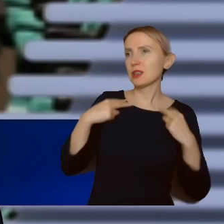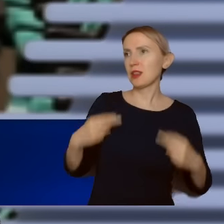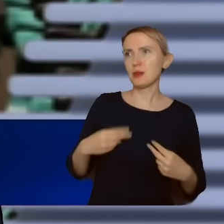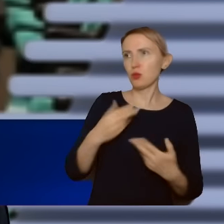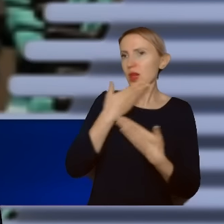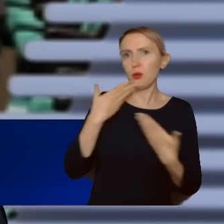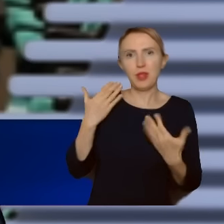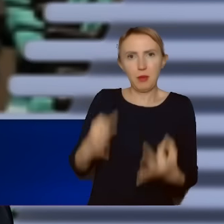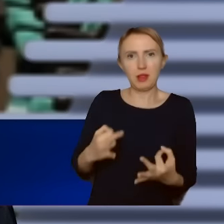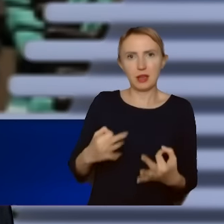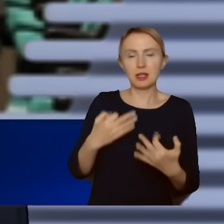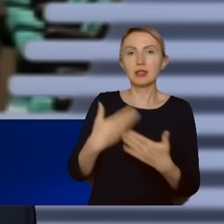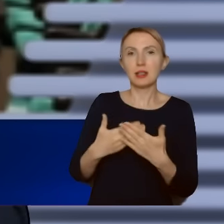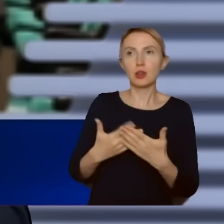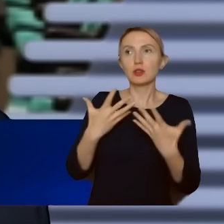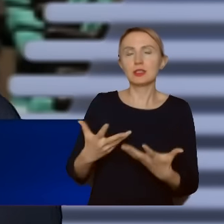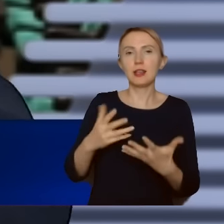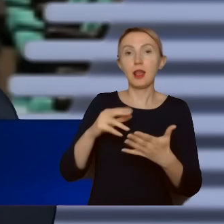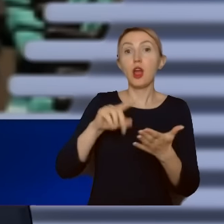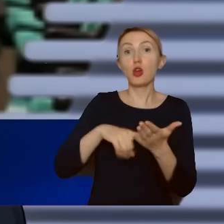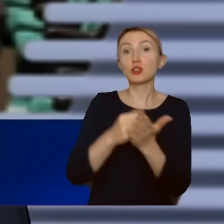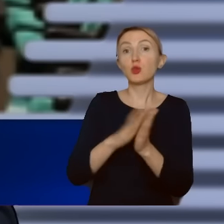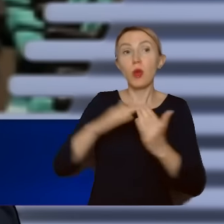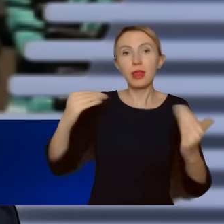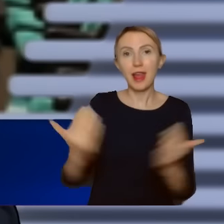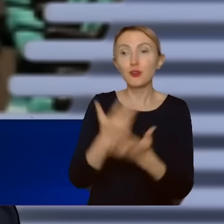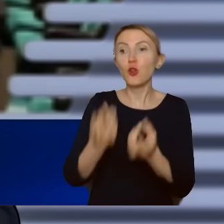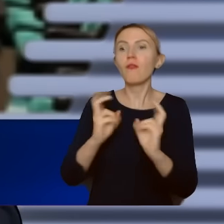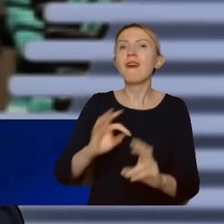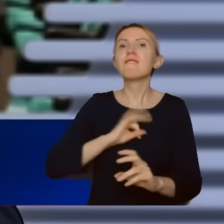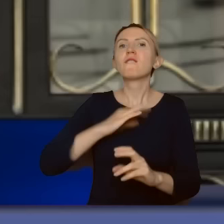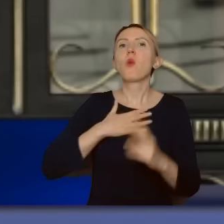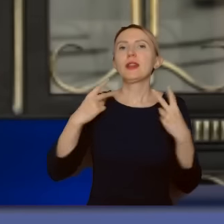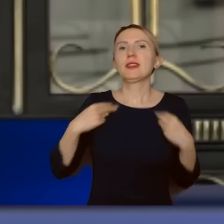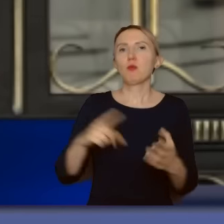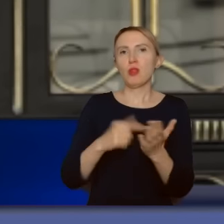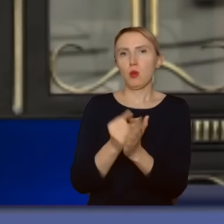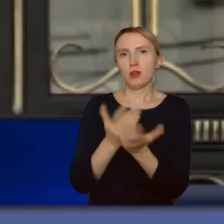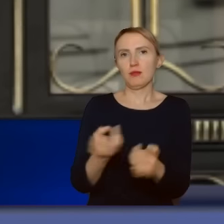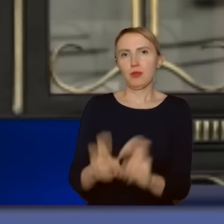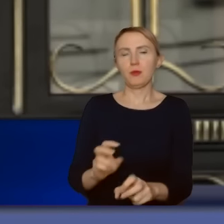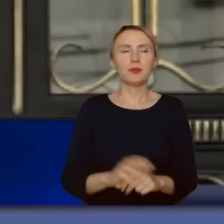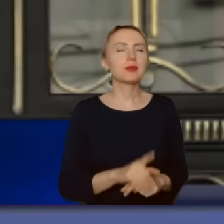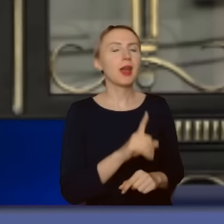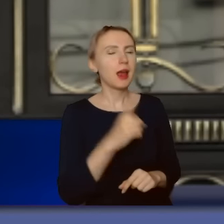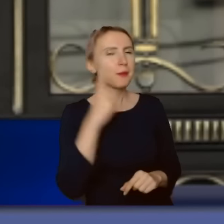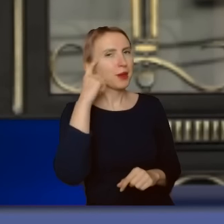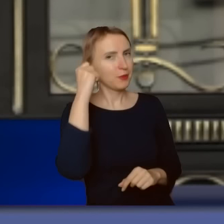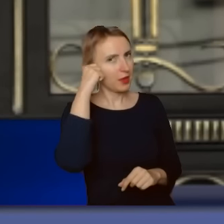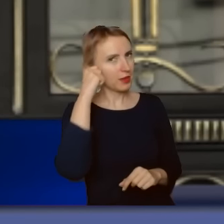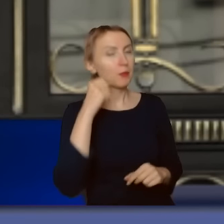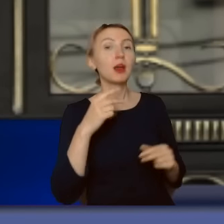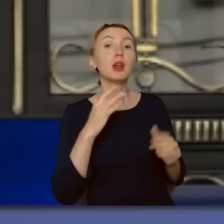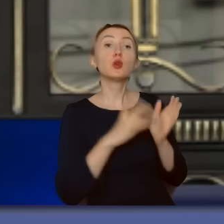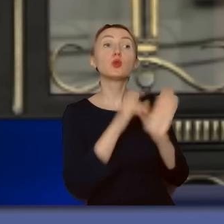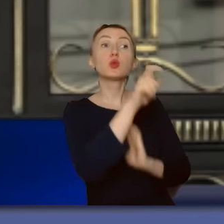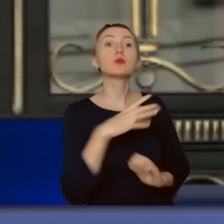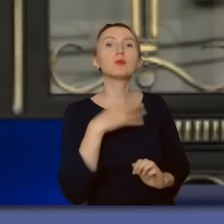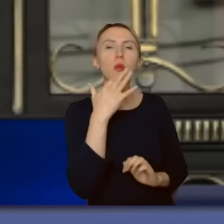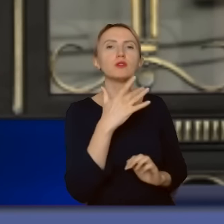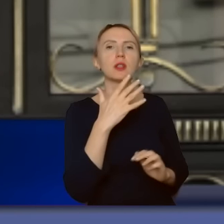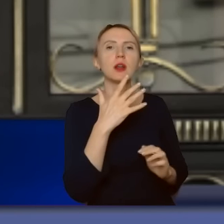chce rozpisać Konstytucję w tym zakresie na nowo i powołać swój Trybunał Konstytucyjny. No tak, ale pamiętam, panie redaktorze, jak Donald Tusk mówił, że